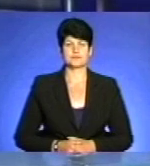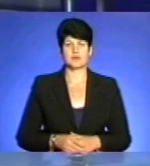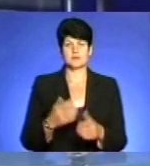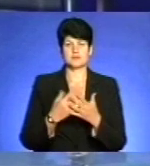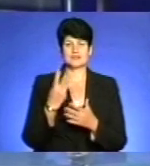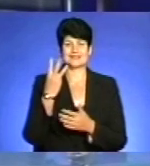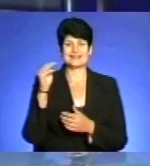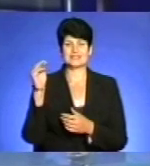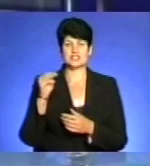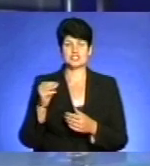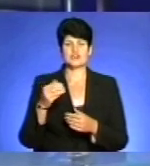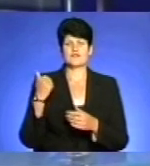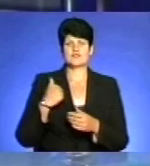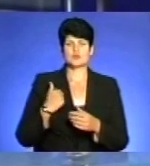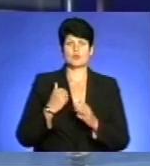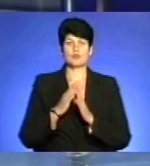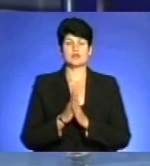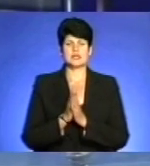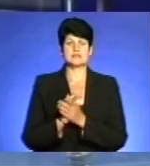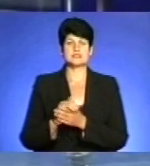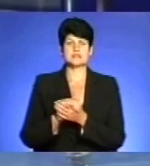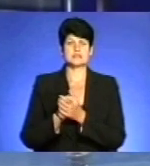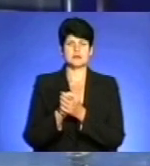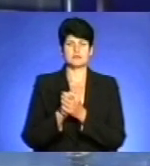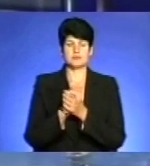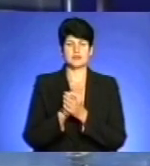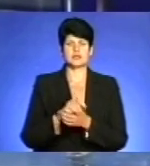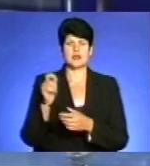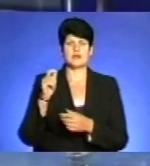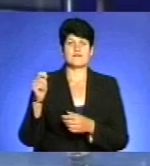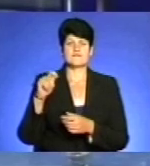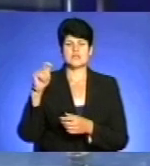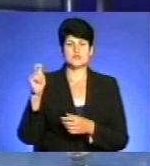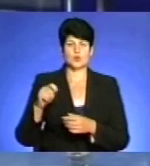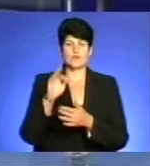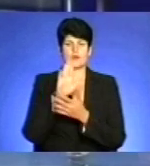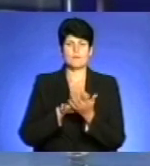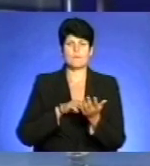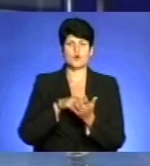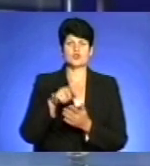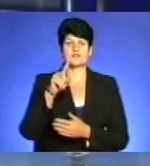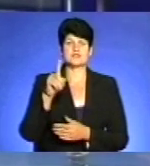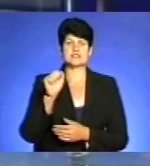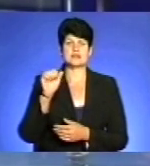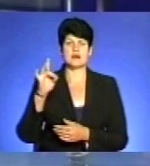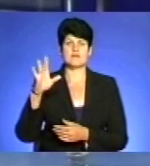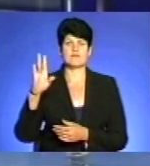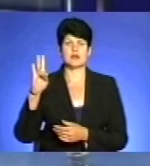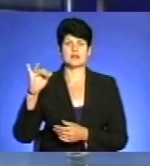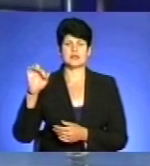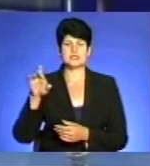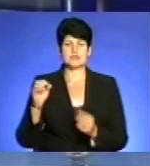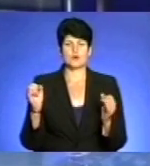Тисячі військових цими вихідними молилися за мир на всеукраїнській військовій прощі у Зарваниці. Уже вдруге Марійський духовний центр об'єднав таку